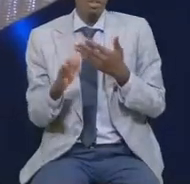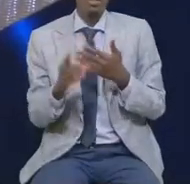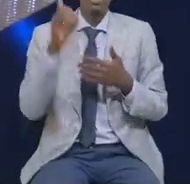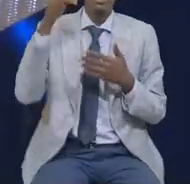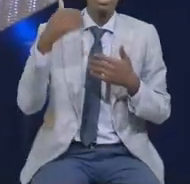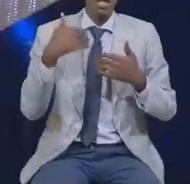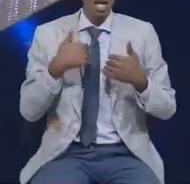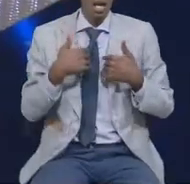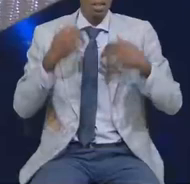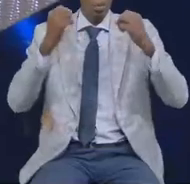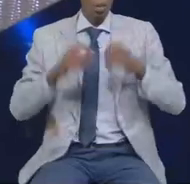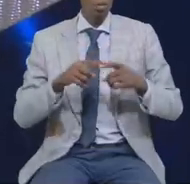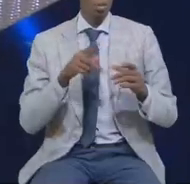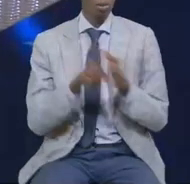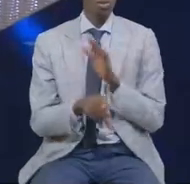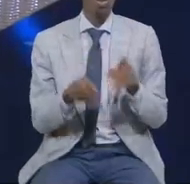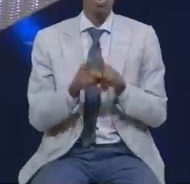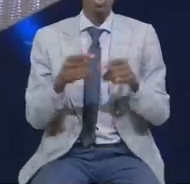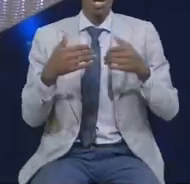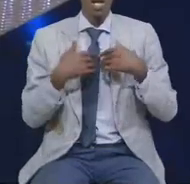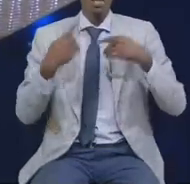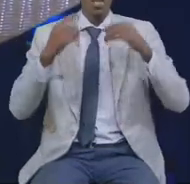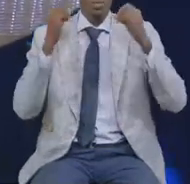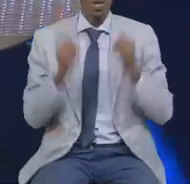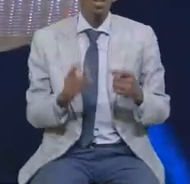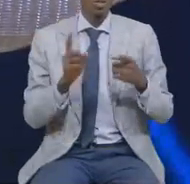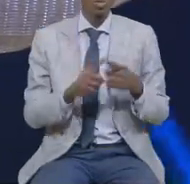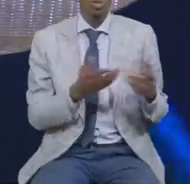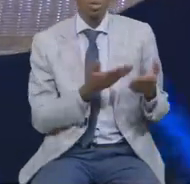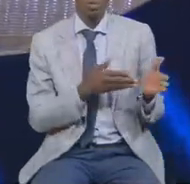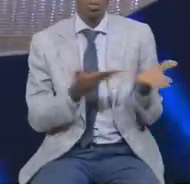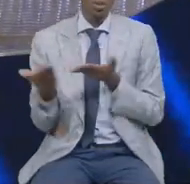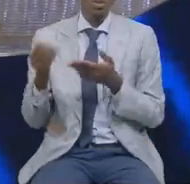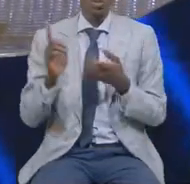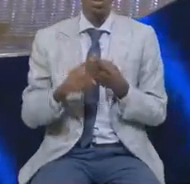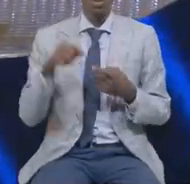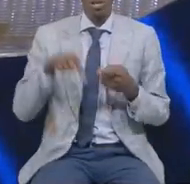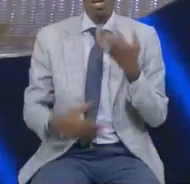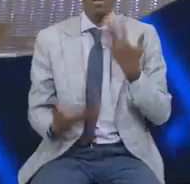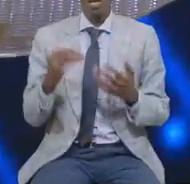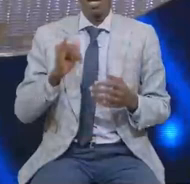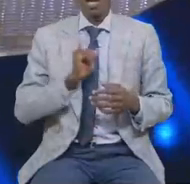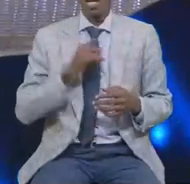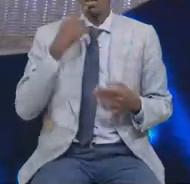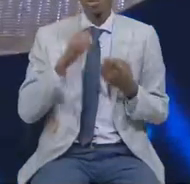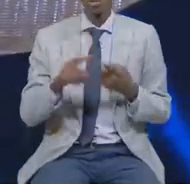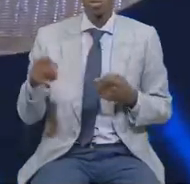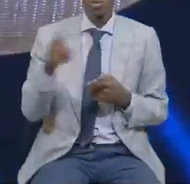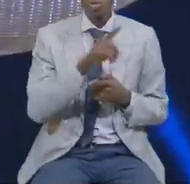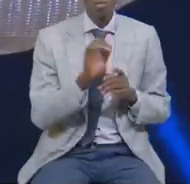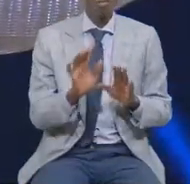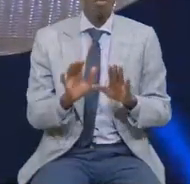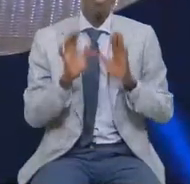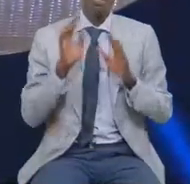tué, a le pouvoir de jeter dans la géhenne. Oui, je vous le dis, celui que vous devez